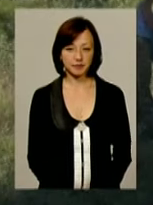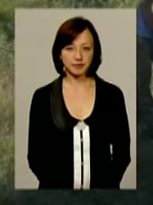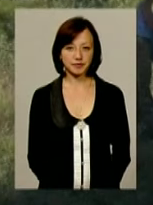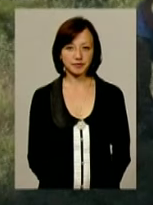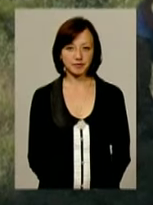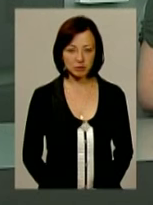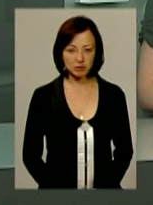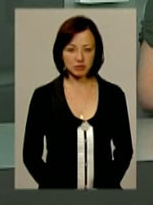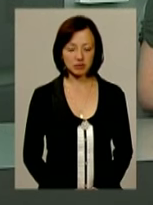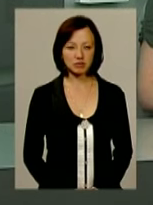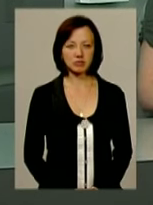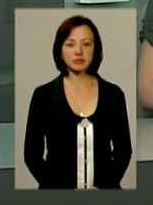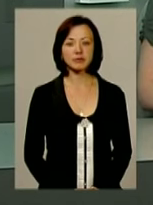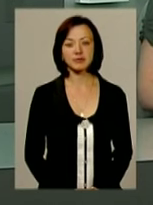випуску.